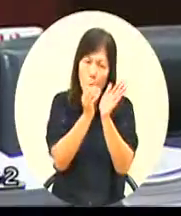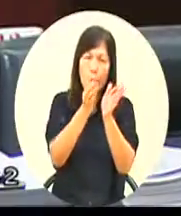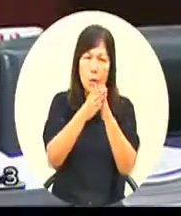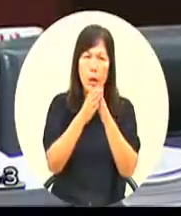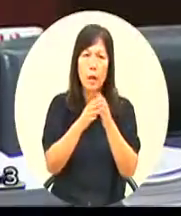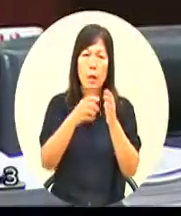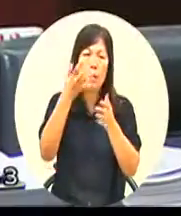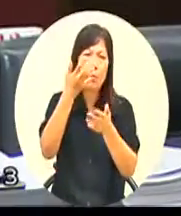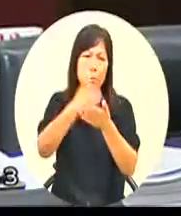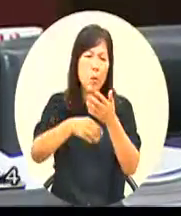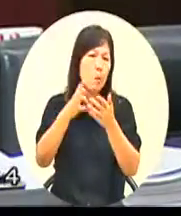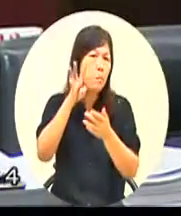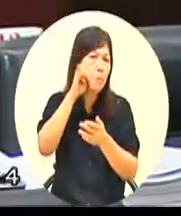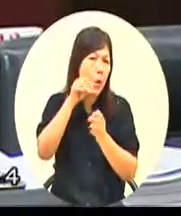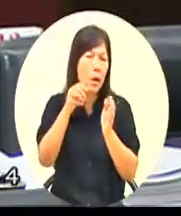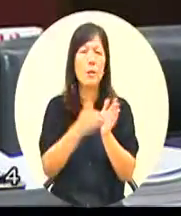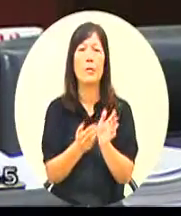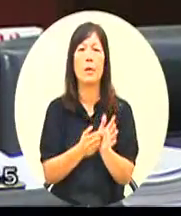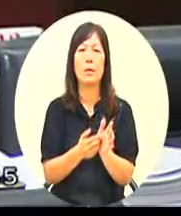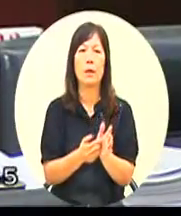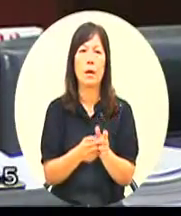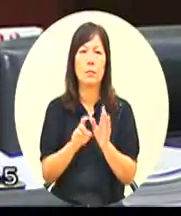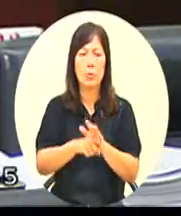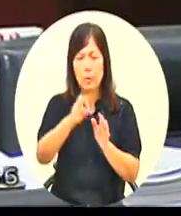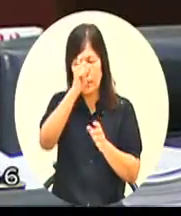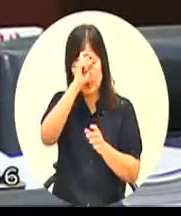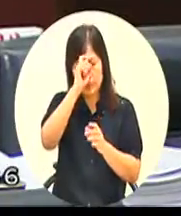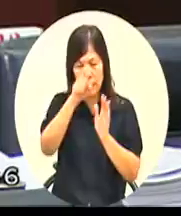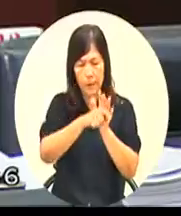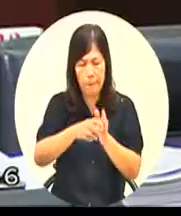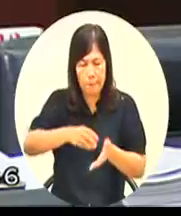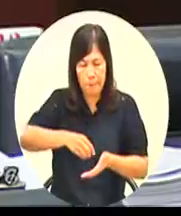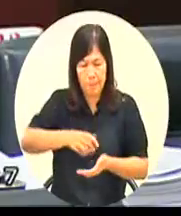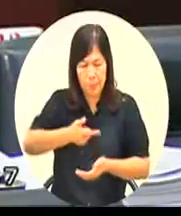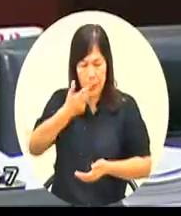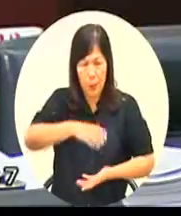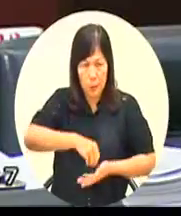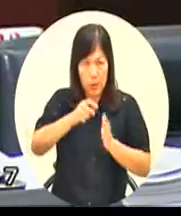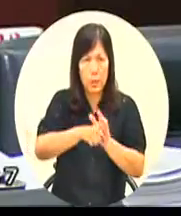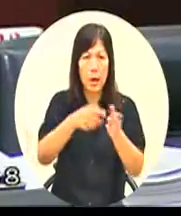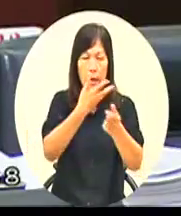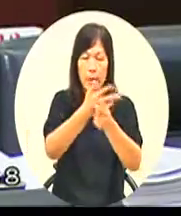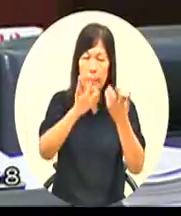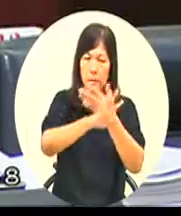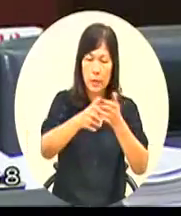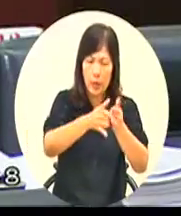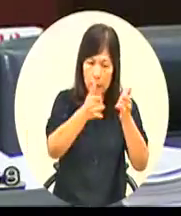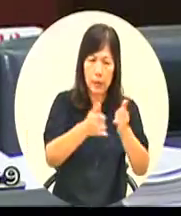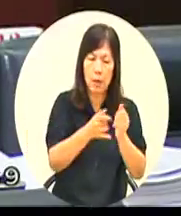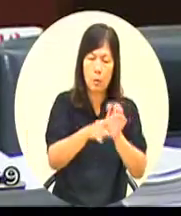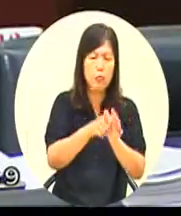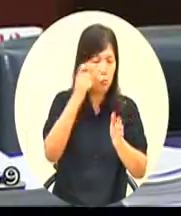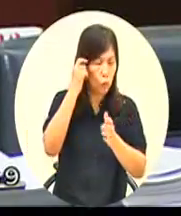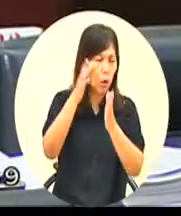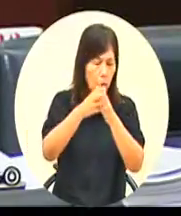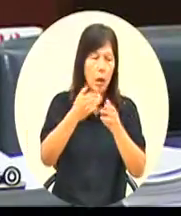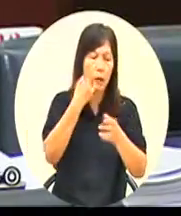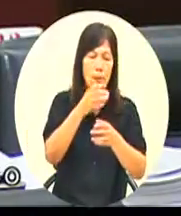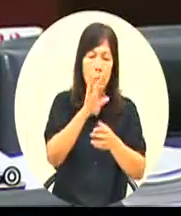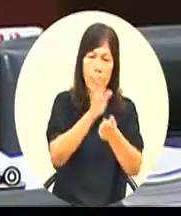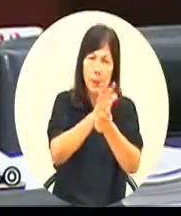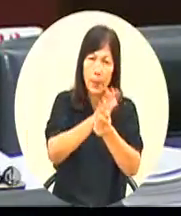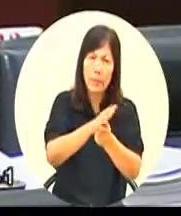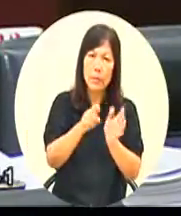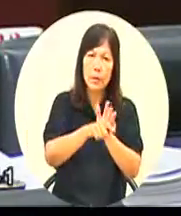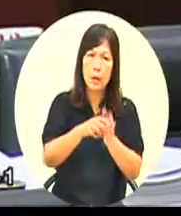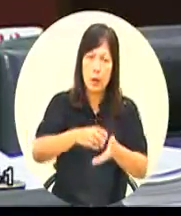现在几 个 月，所以我现在这边跟你们要求，赶快提出，要快有其他单位要赶快做认养的动作，赶快提出这个计划来了，不